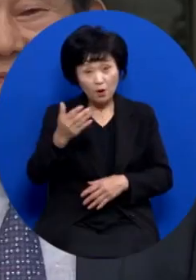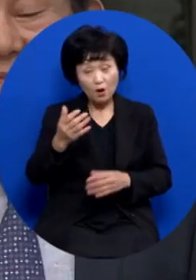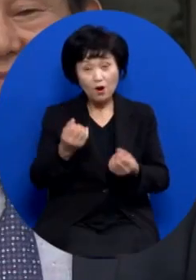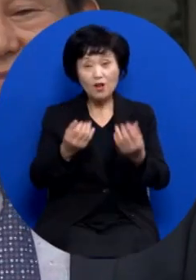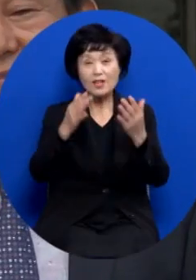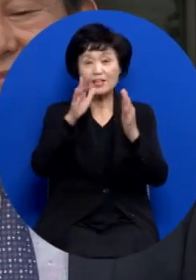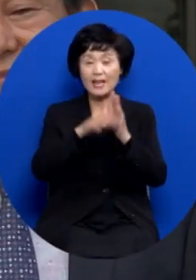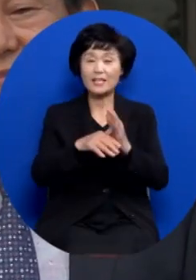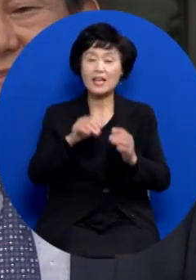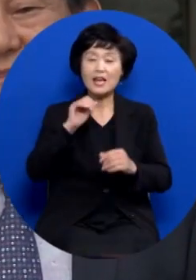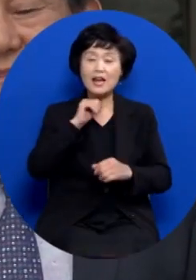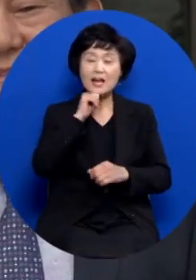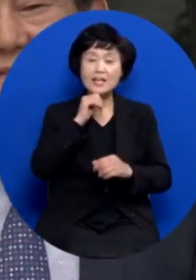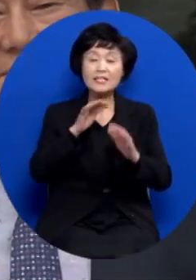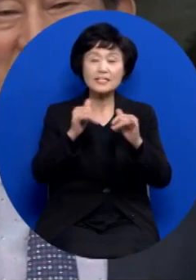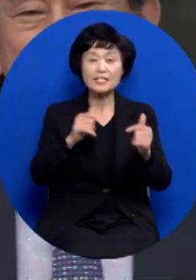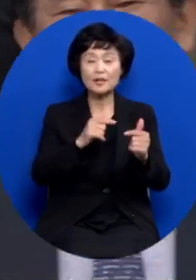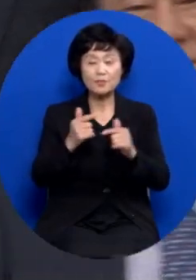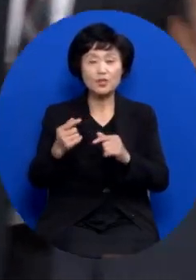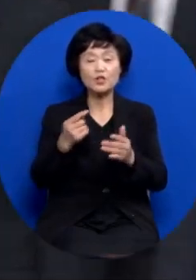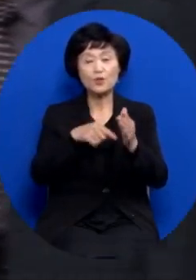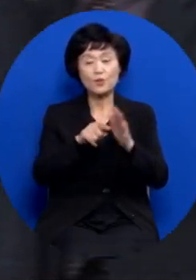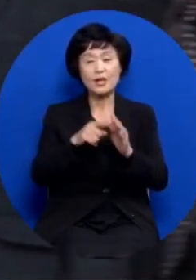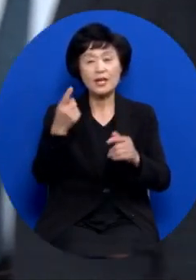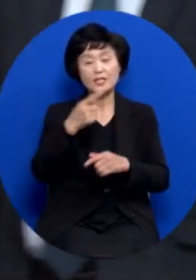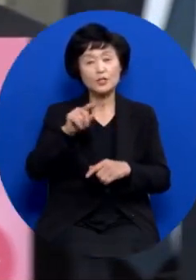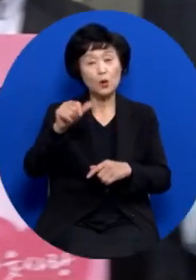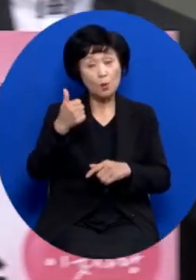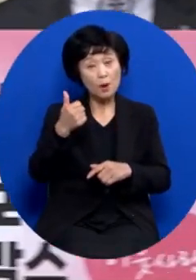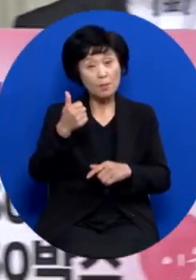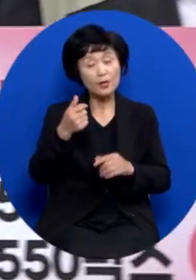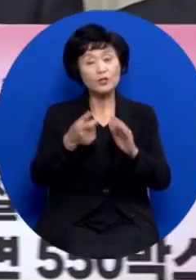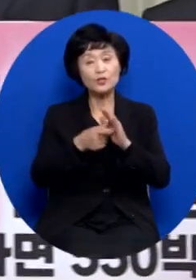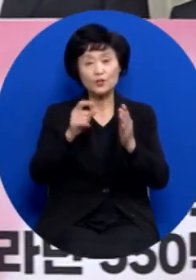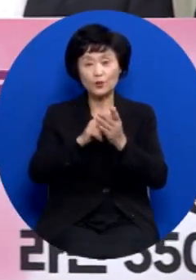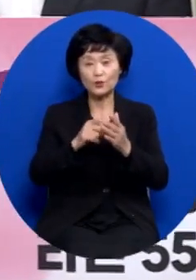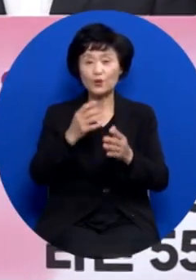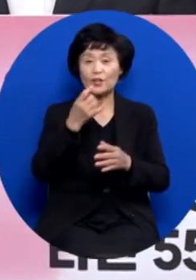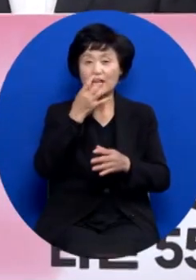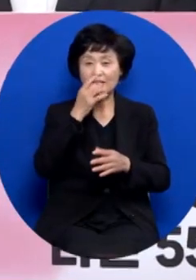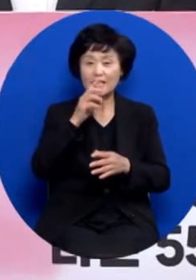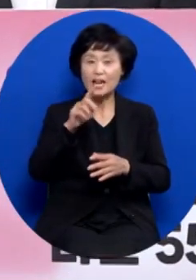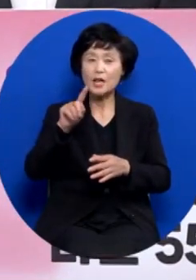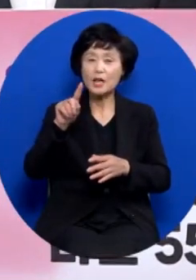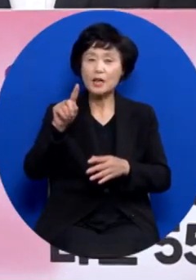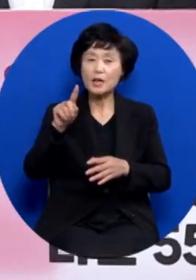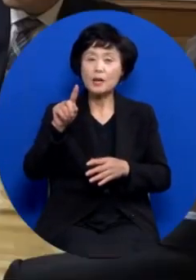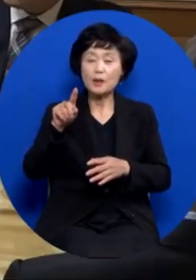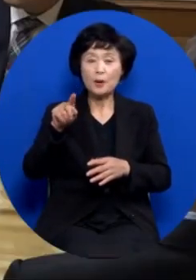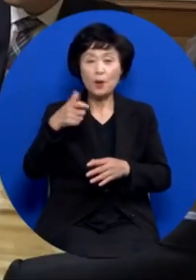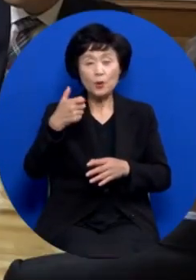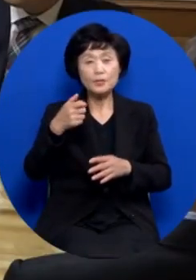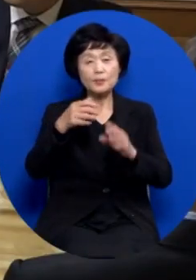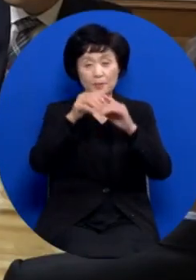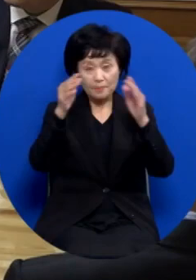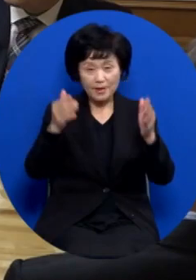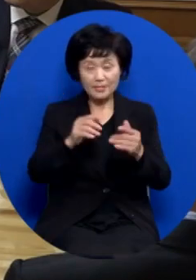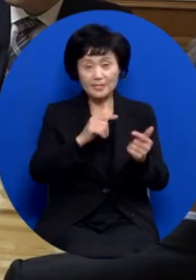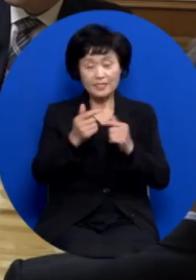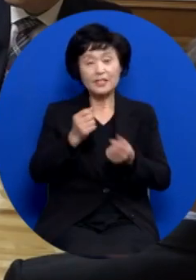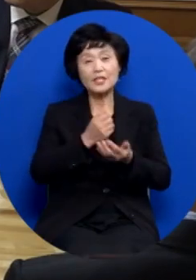충주시 저소득 가구를 위해 1,500만 원의 상당의 쌀 550포와 라면 550박스를 기탁했습니다.